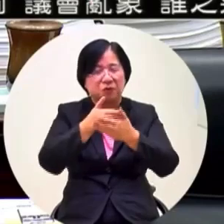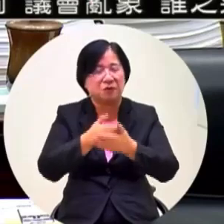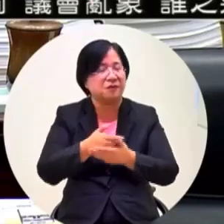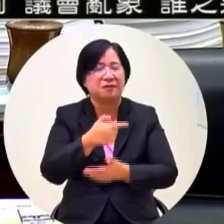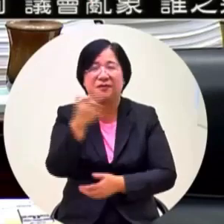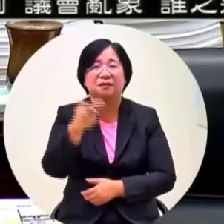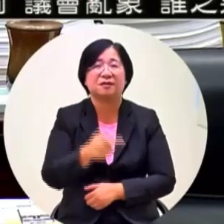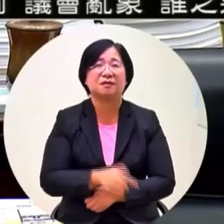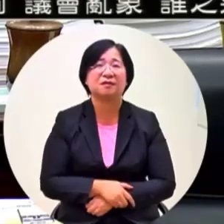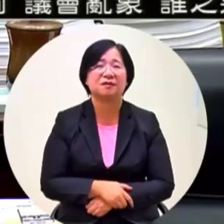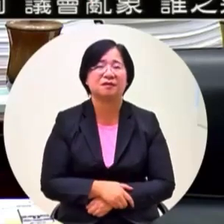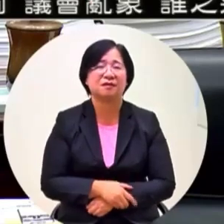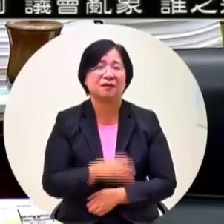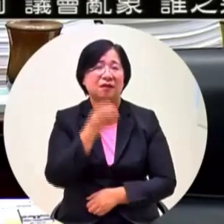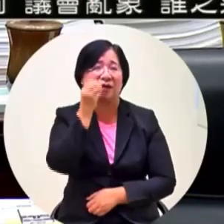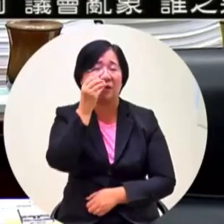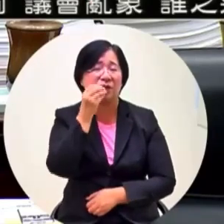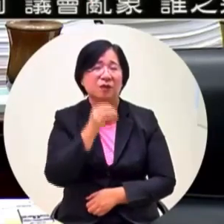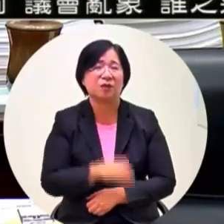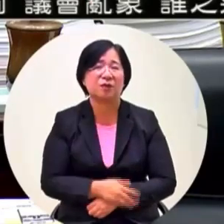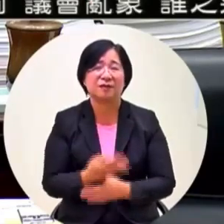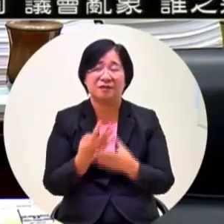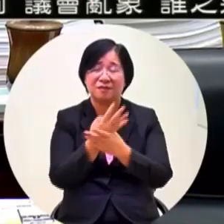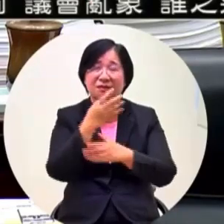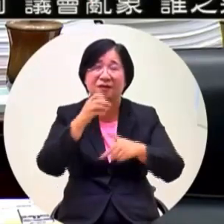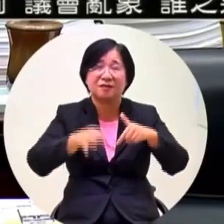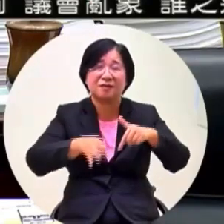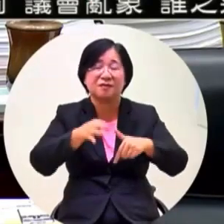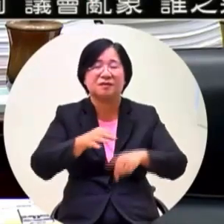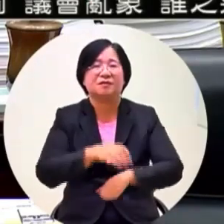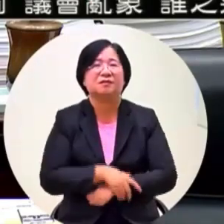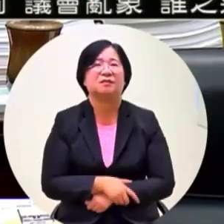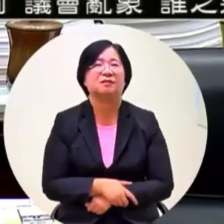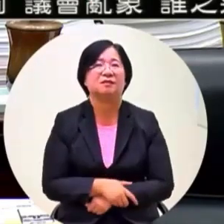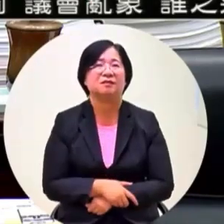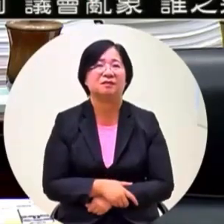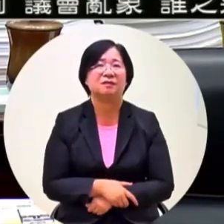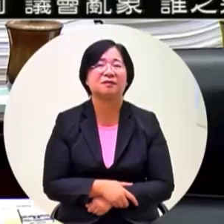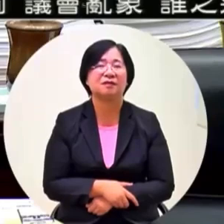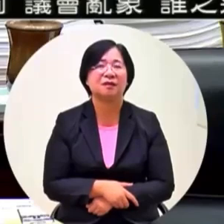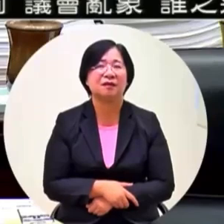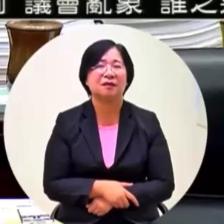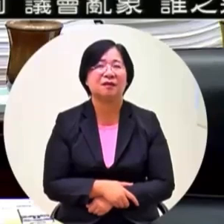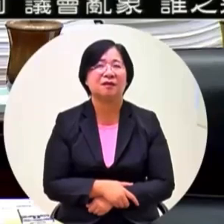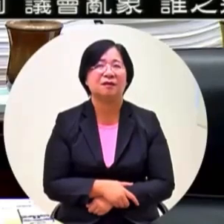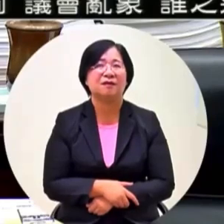观光产值啊，好，那你说那个你的。